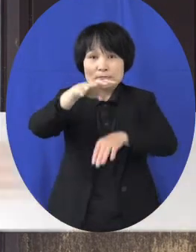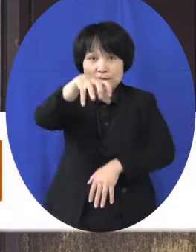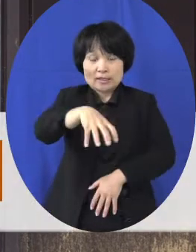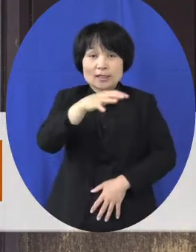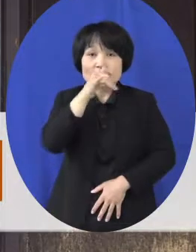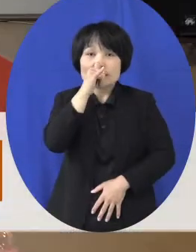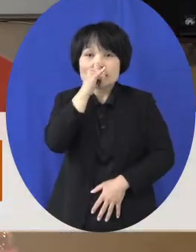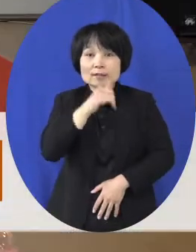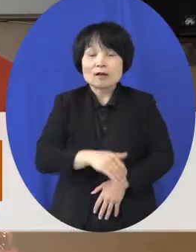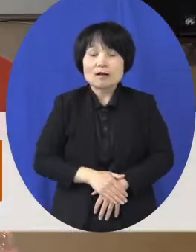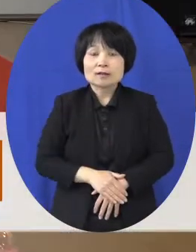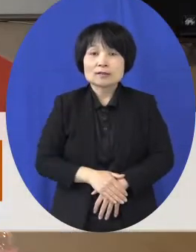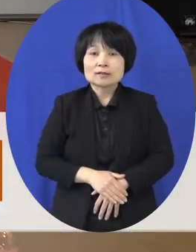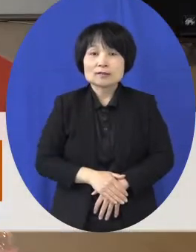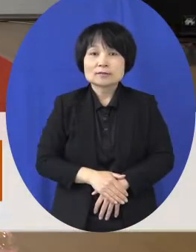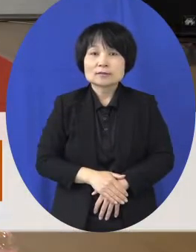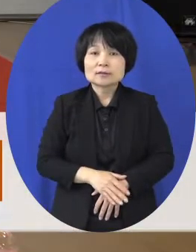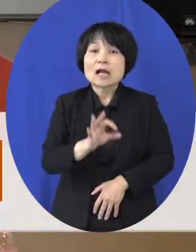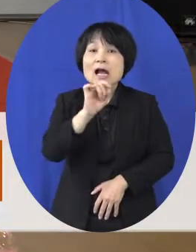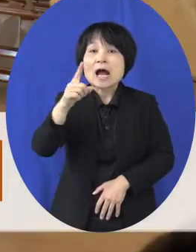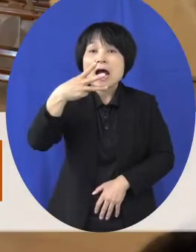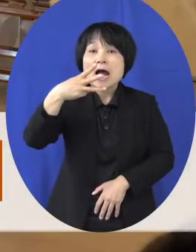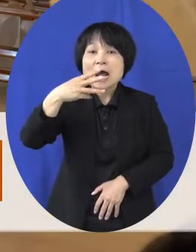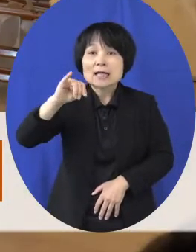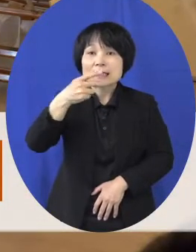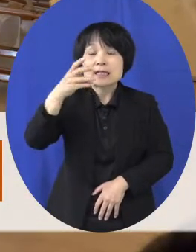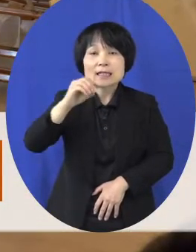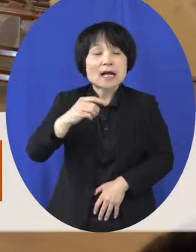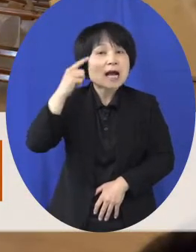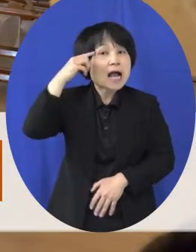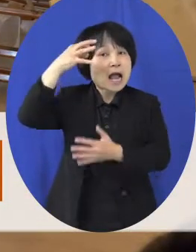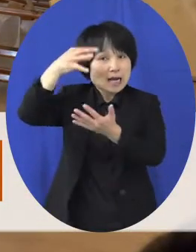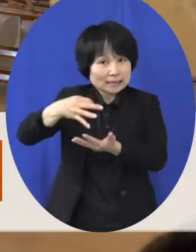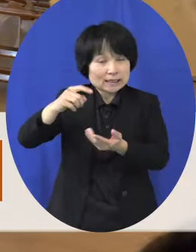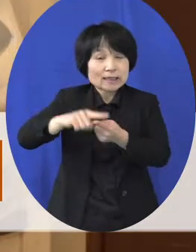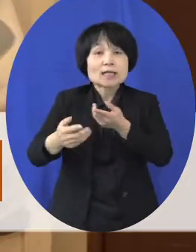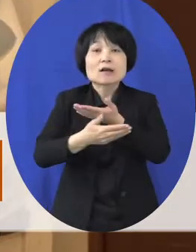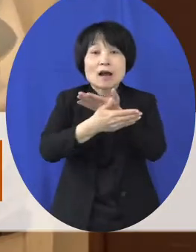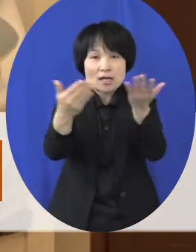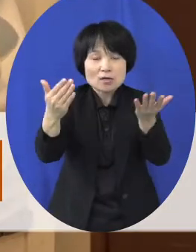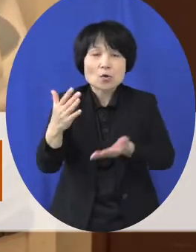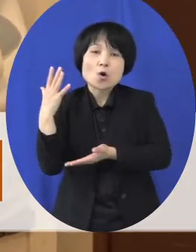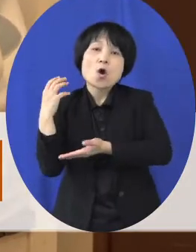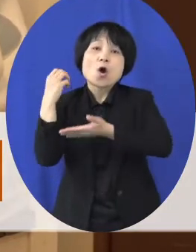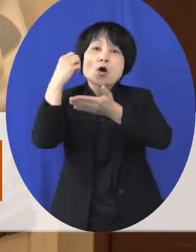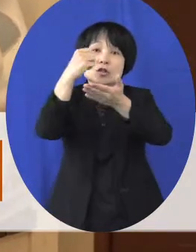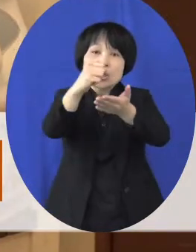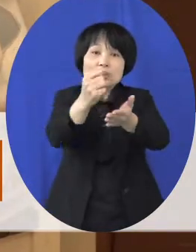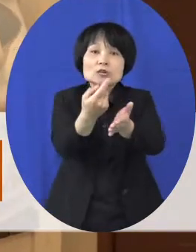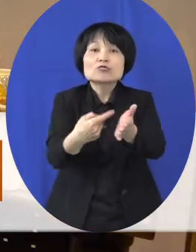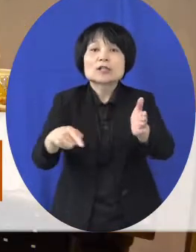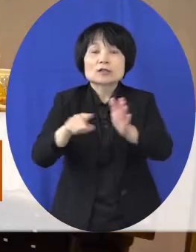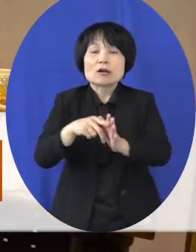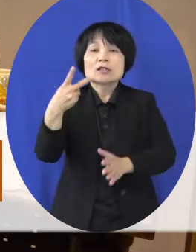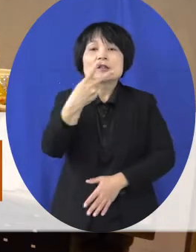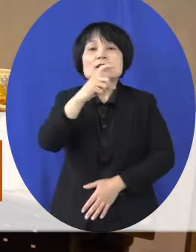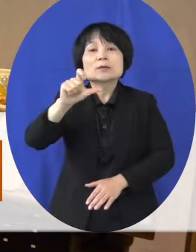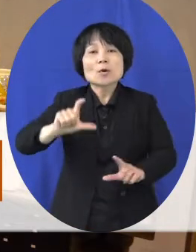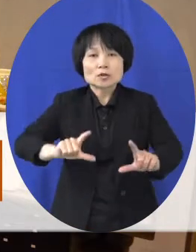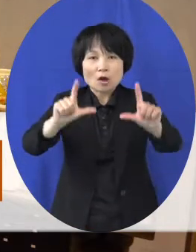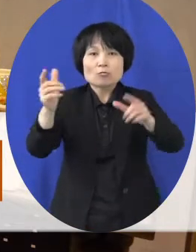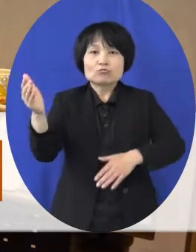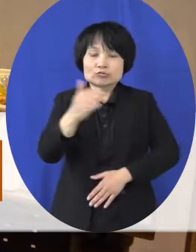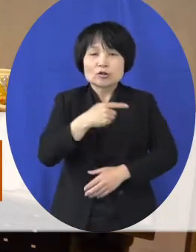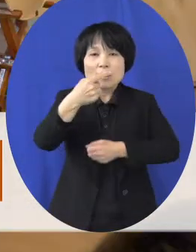경창대회는 아리랑의 가치와 의미를 널리 알리고 공주 아리랑의 전승 보존에 기여하고자 2015년부터 매년